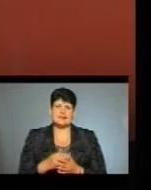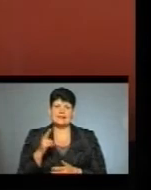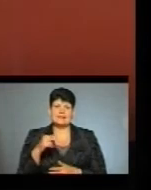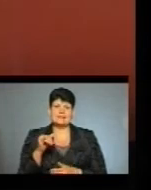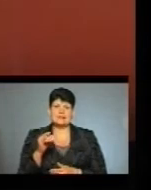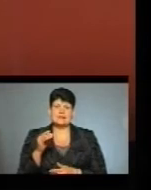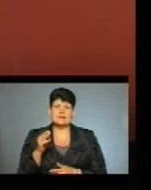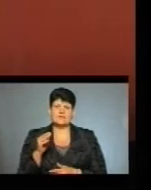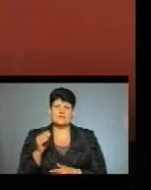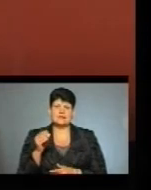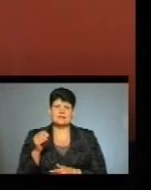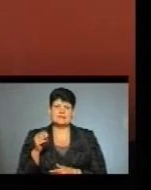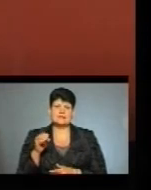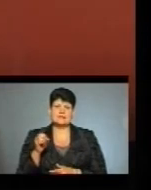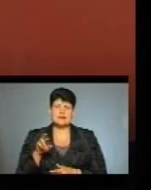дифтерію,